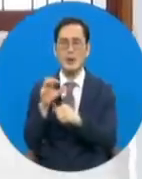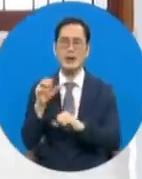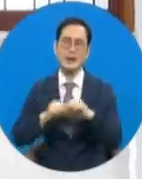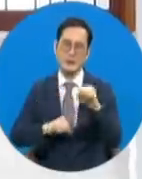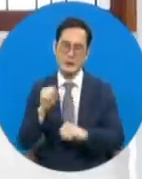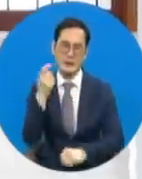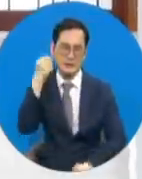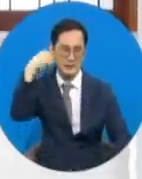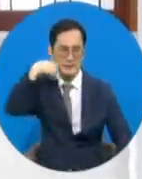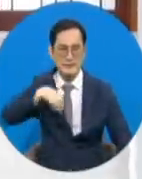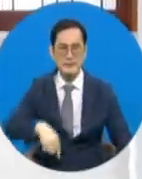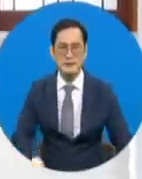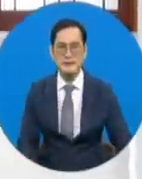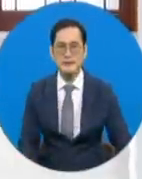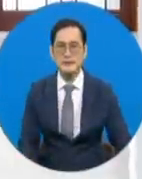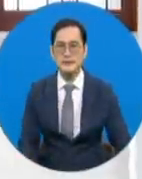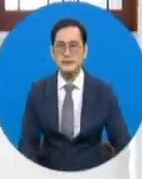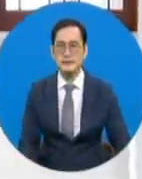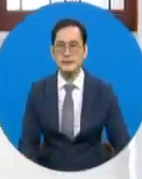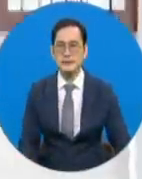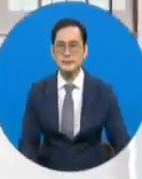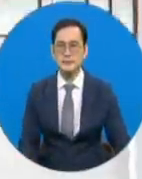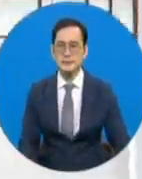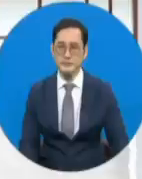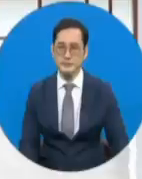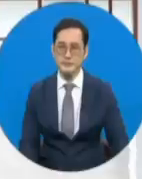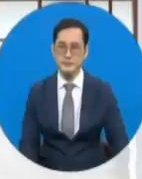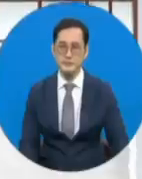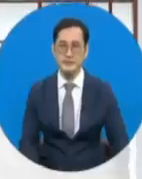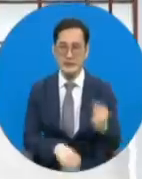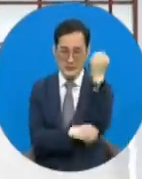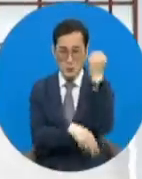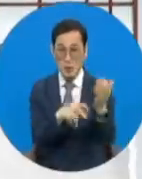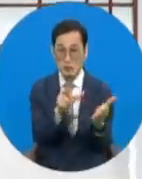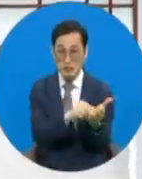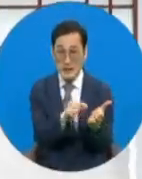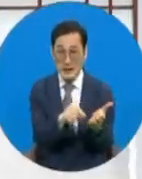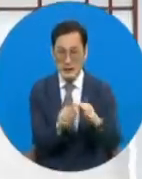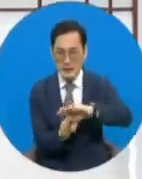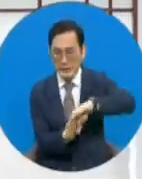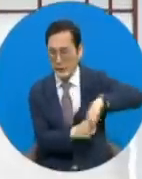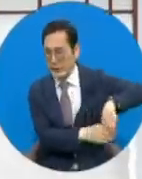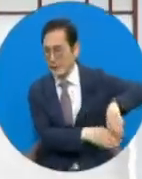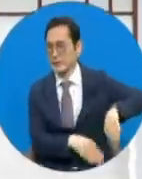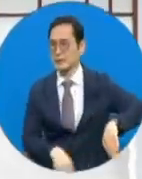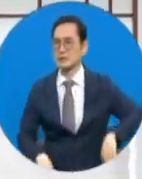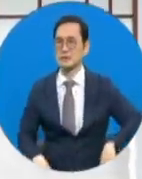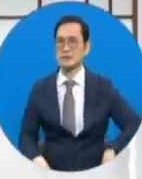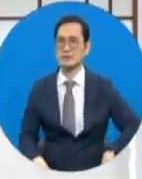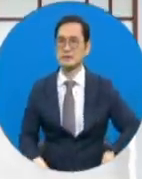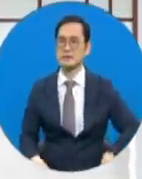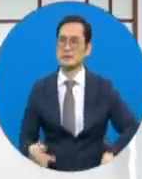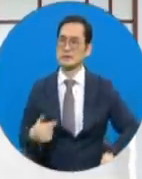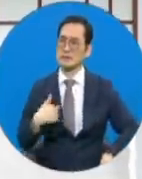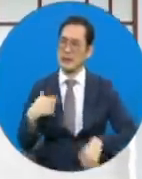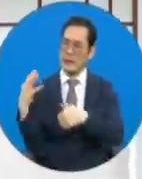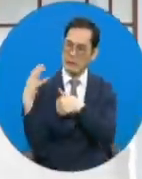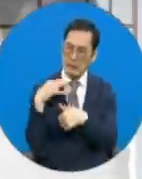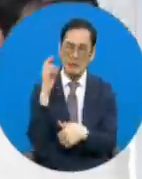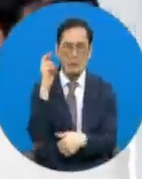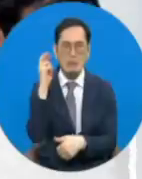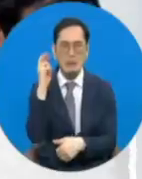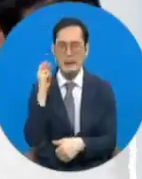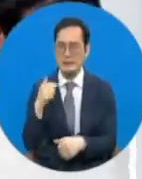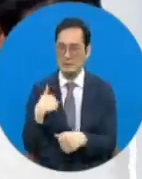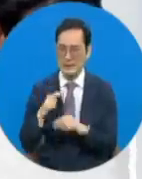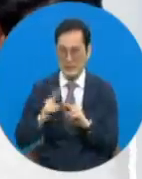이렇게 볼 수밖에 없다고 봐요. 그러니까 근본적이고 본질적인 문제를 갖다가 제쳐두고 그냥 이건 정치적으로 나를 압박한 것이다.